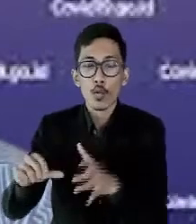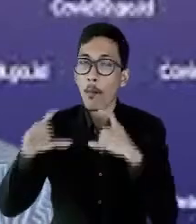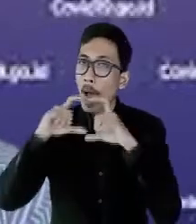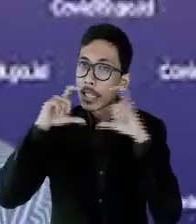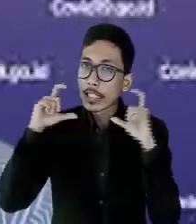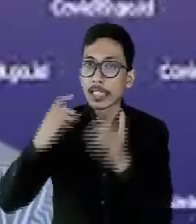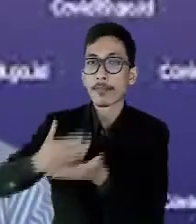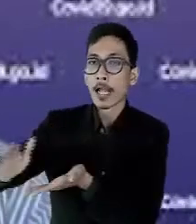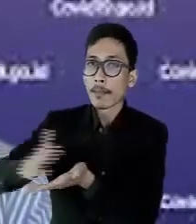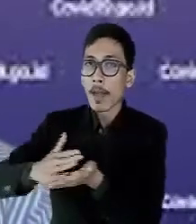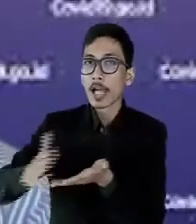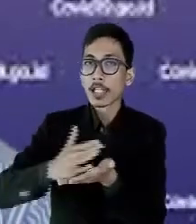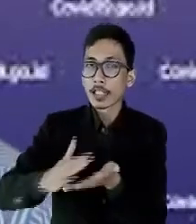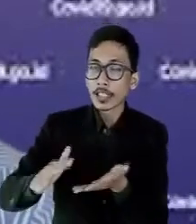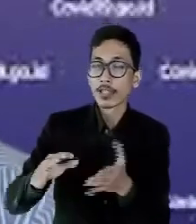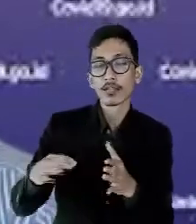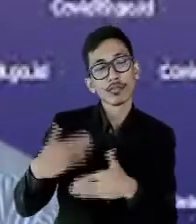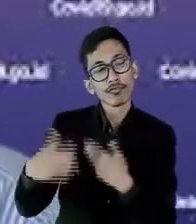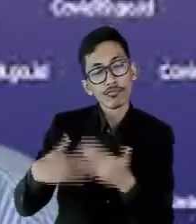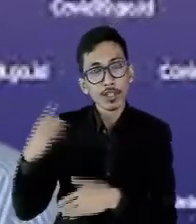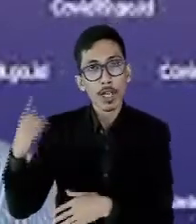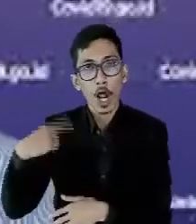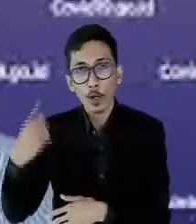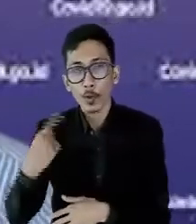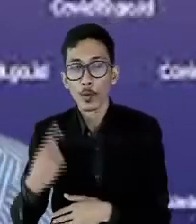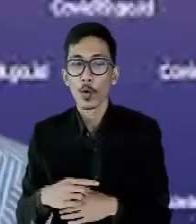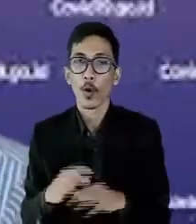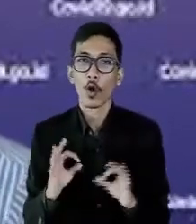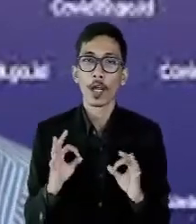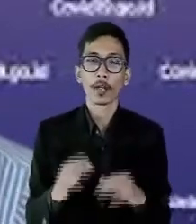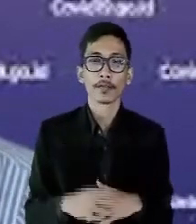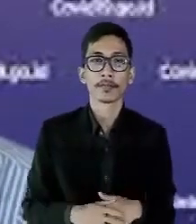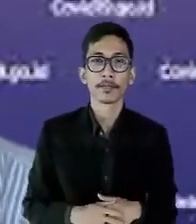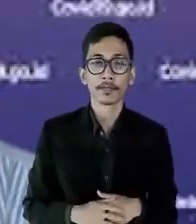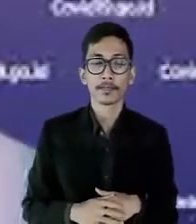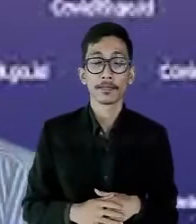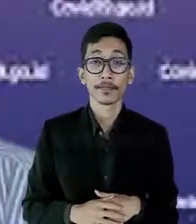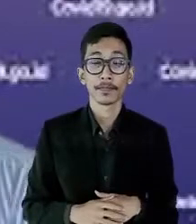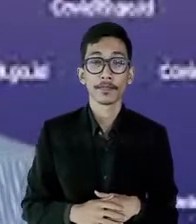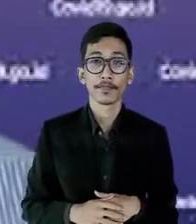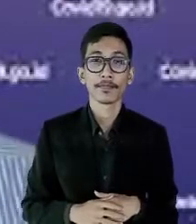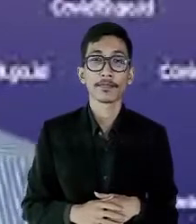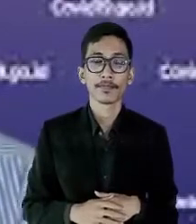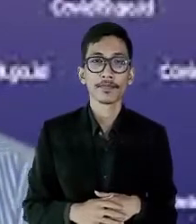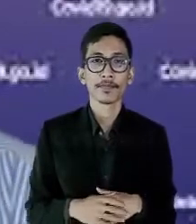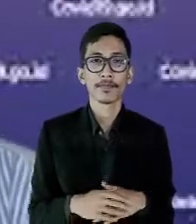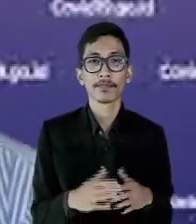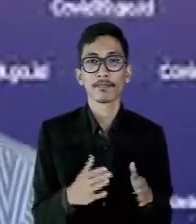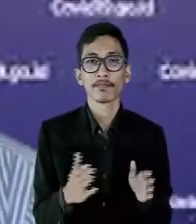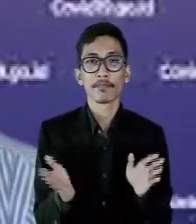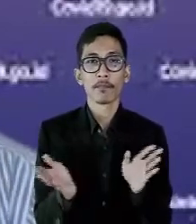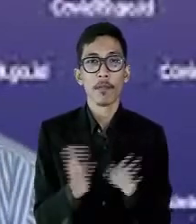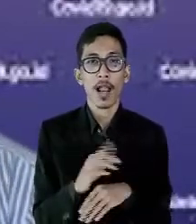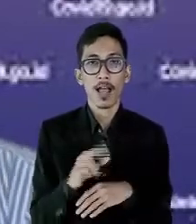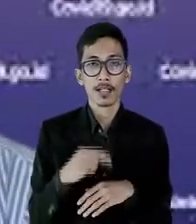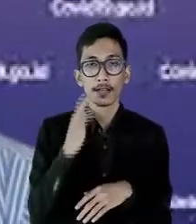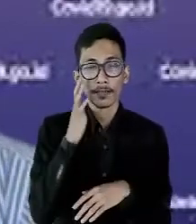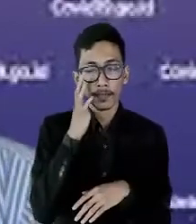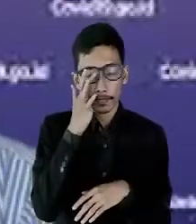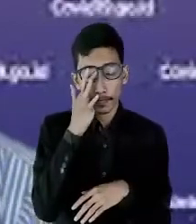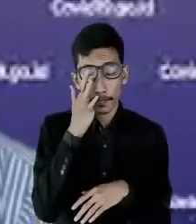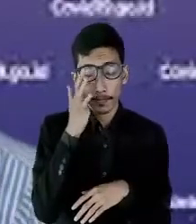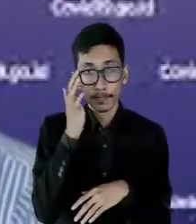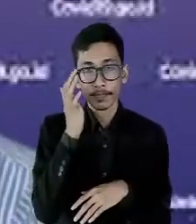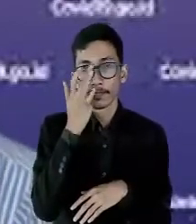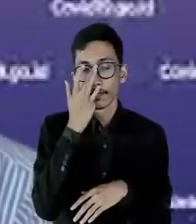ini pembagian masker ya, secara aktif dilakukan. Nah, saya akan kembali lagi ke Pak Alpius, tetapi sebentar ini